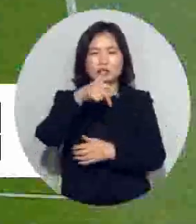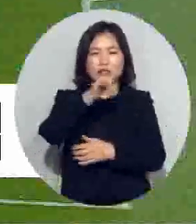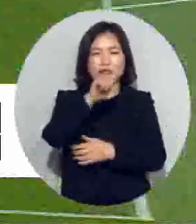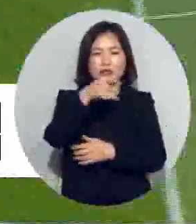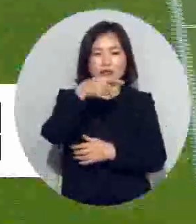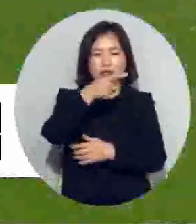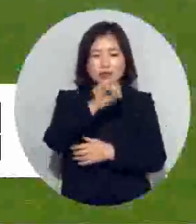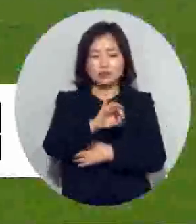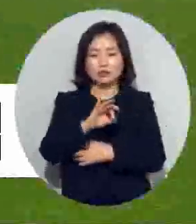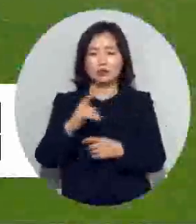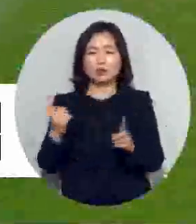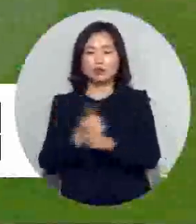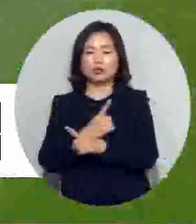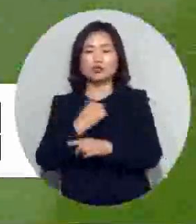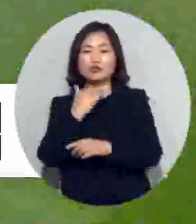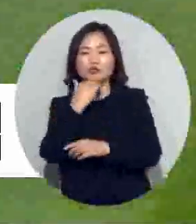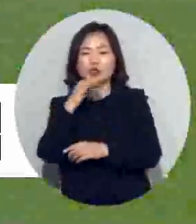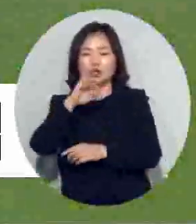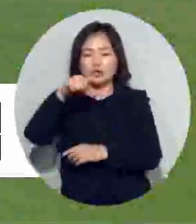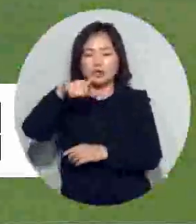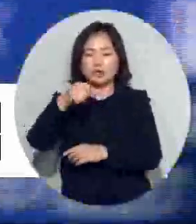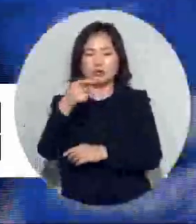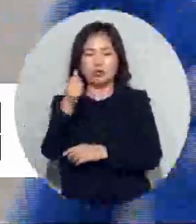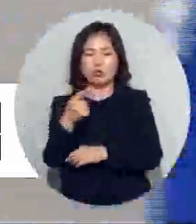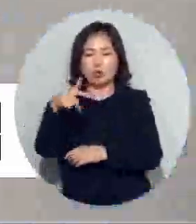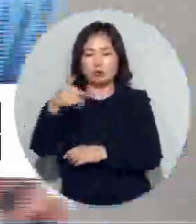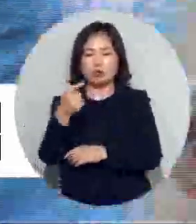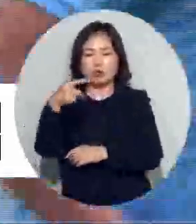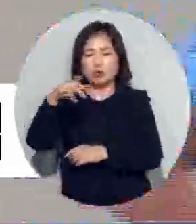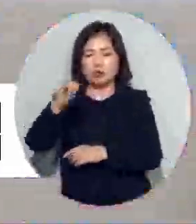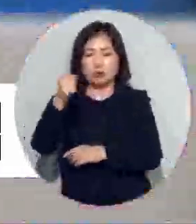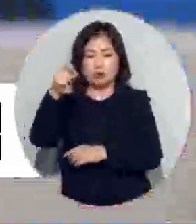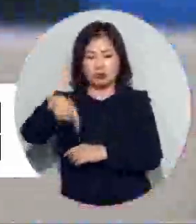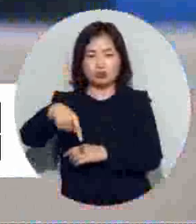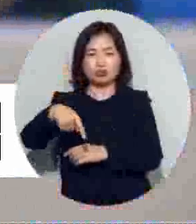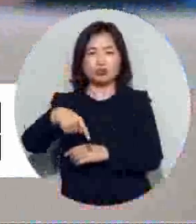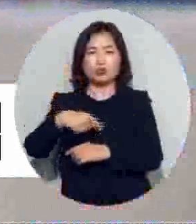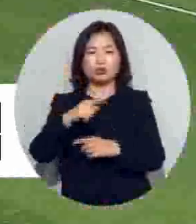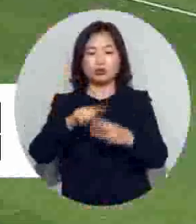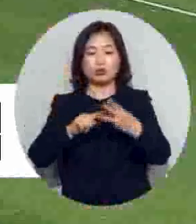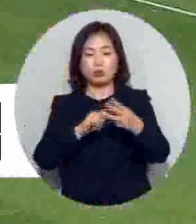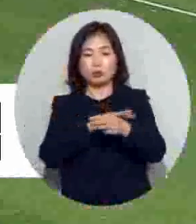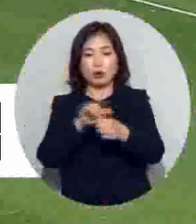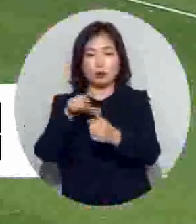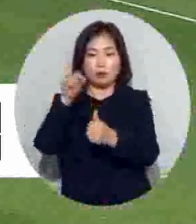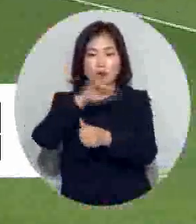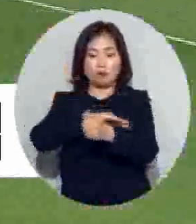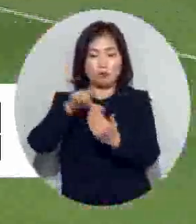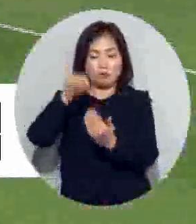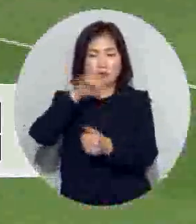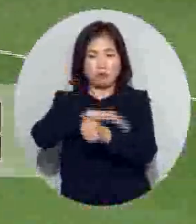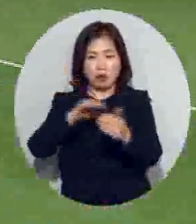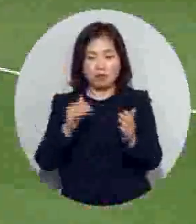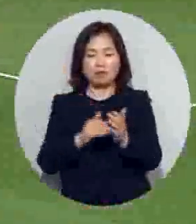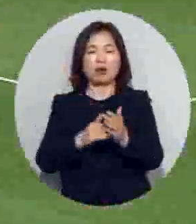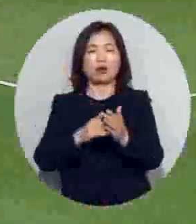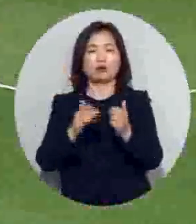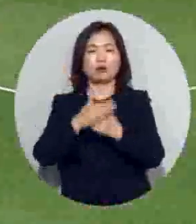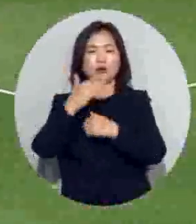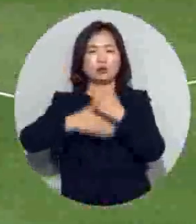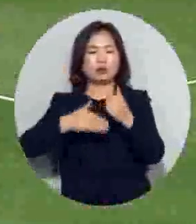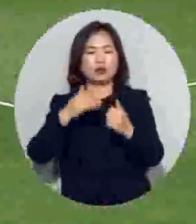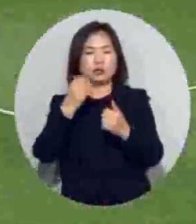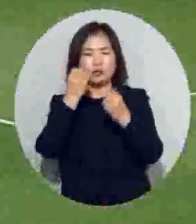김희승과 교체 출전이 줄을 이뤘던 이근호와 조진우. 이 카드는 모두 적중했고 대구의 고민은 새로운